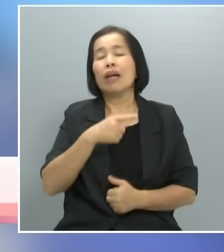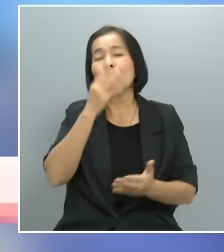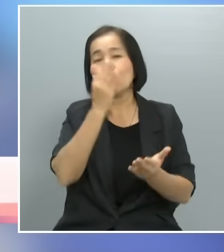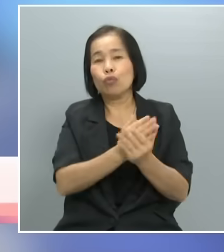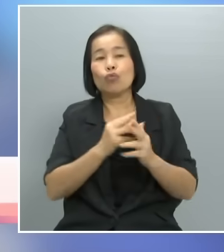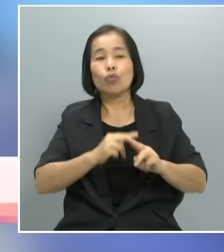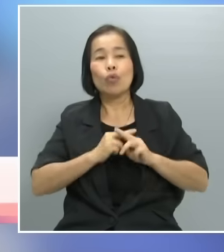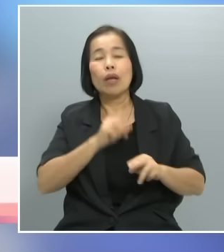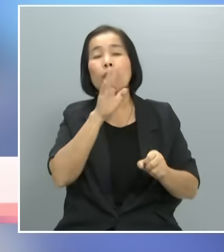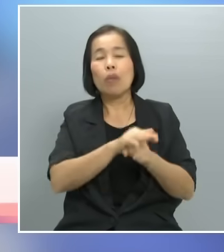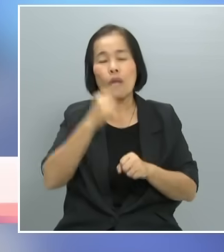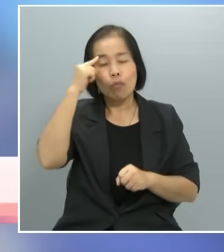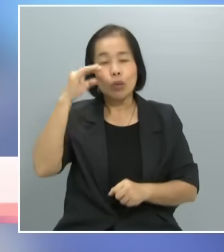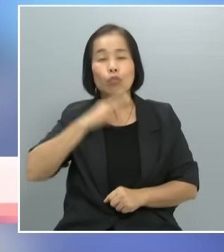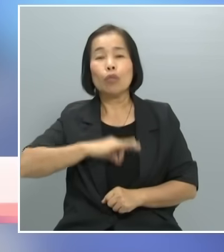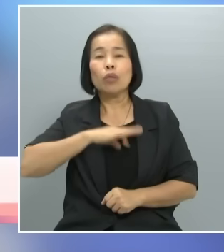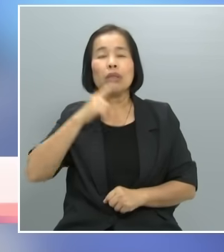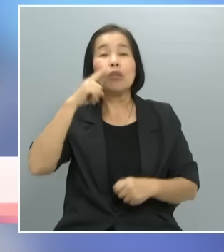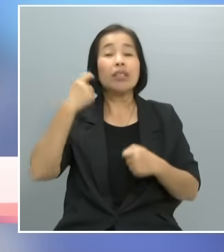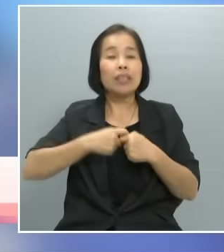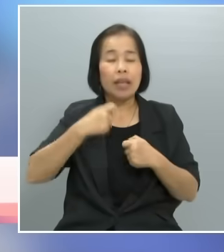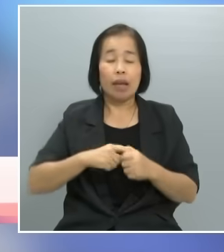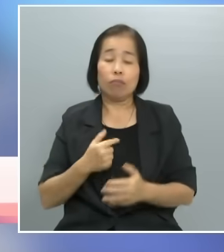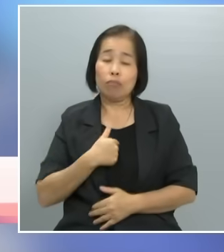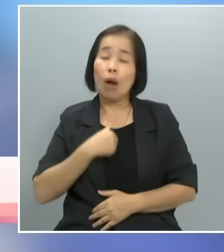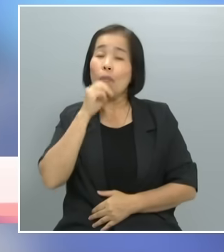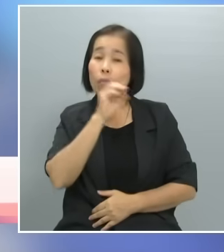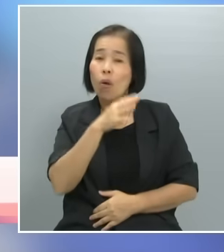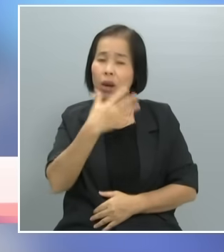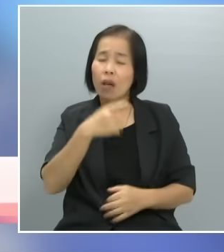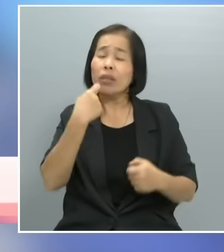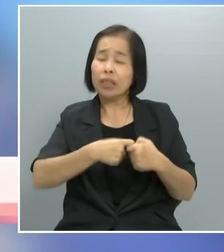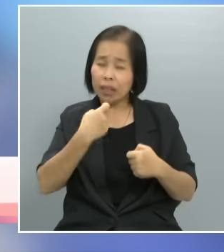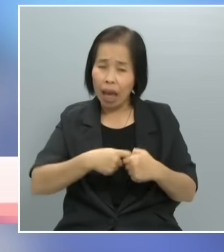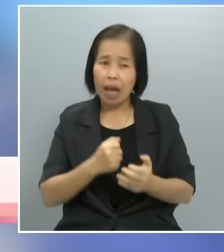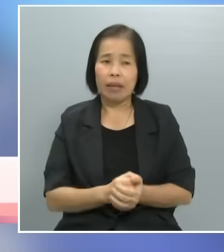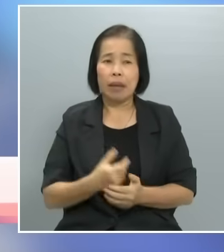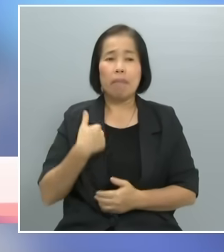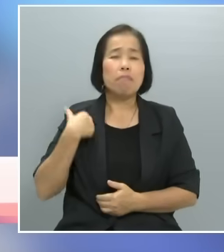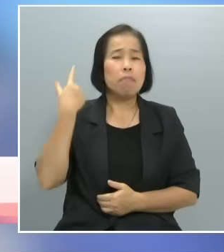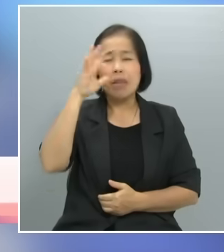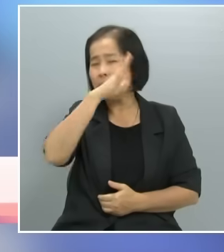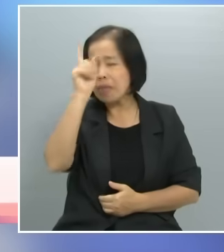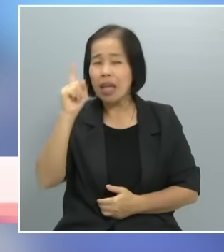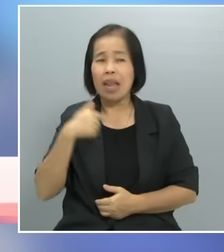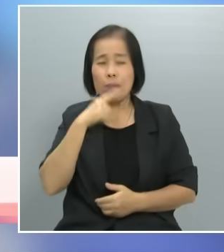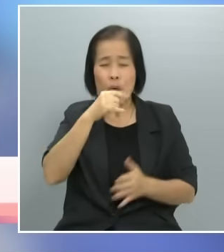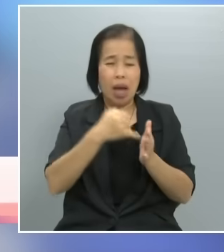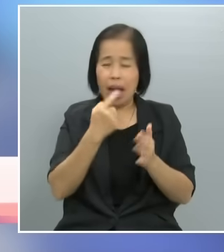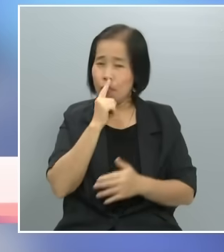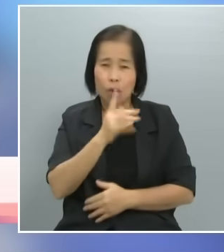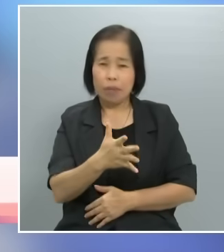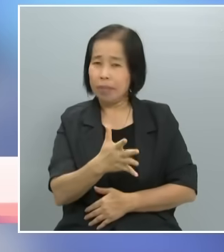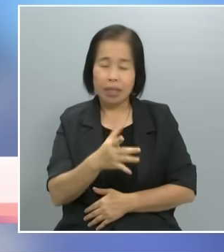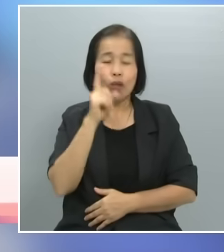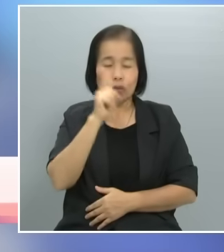ณเพียงเพราะคุณรู้สึกว่ามันยากซึ่งพี่เล็กก็บอกแล้วว่ามันยากไม่เคยมีสักรายที่พี่เล็กบอกว่ามันง่ายคุณต้องทำให้มัน